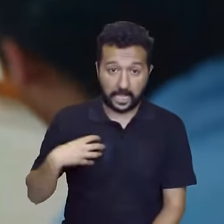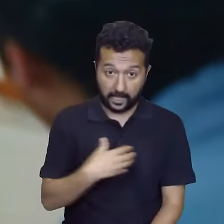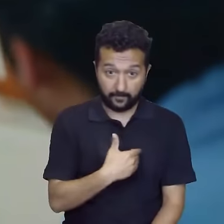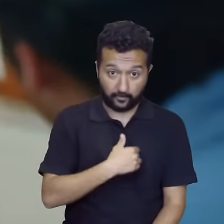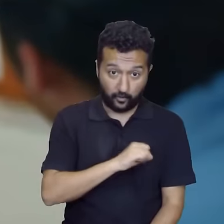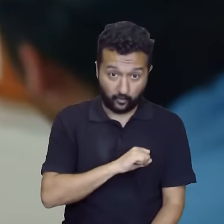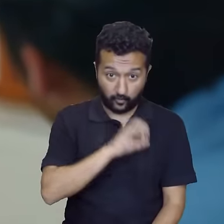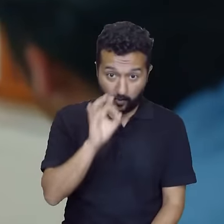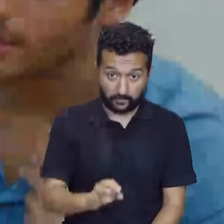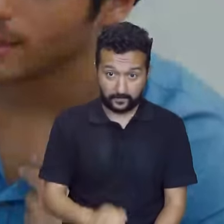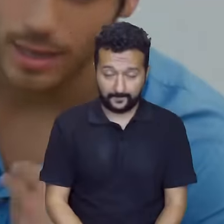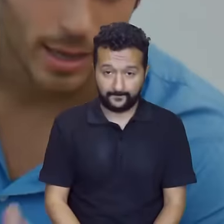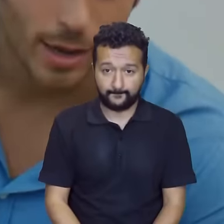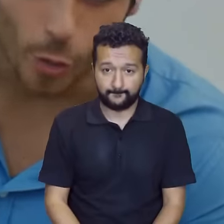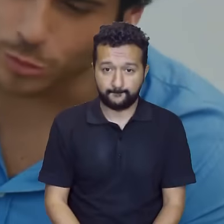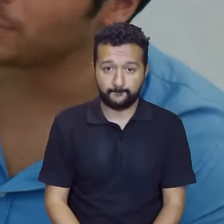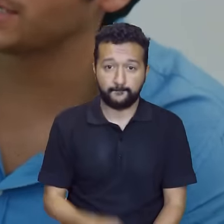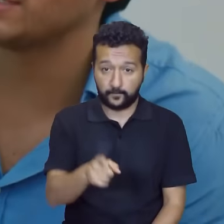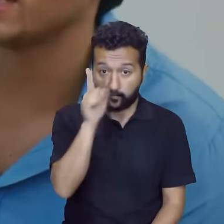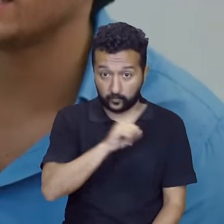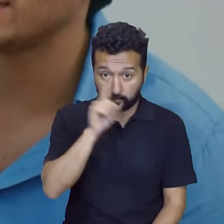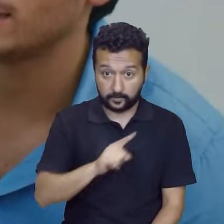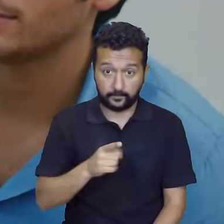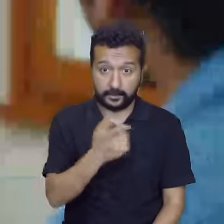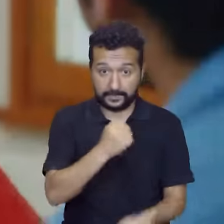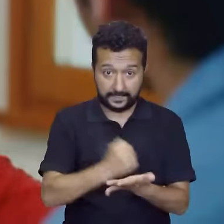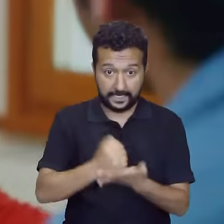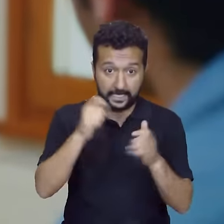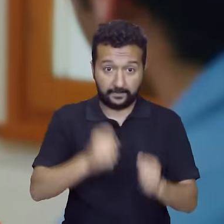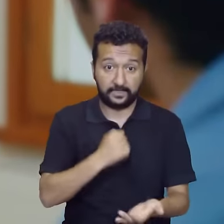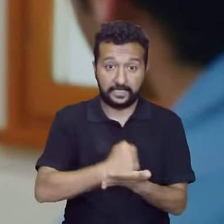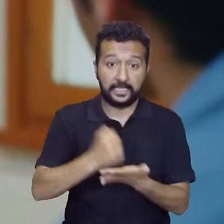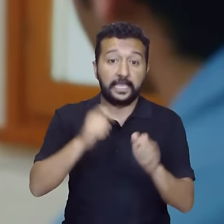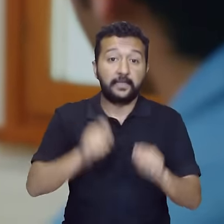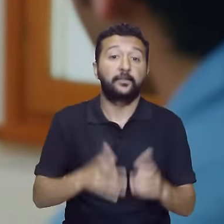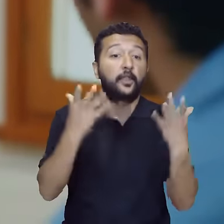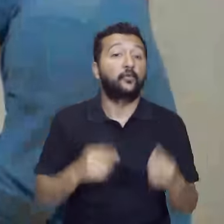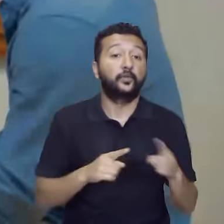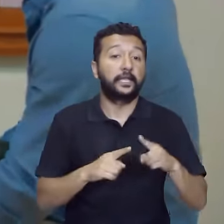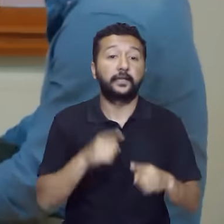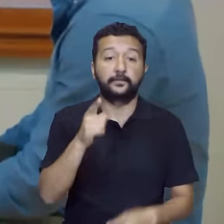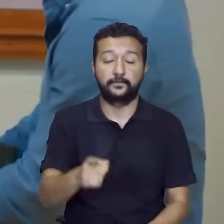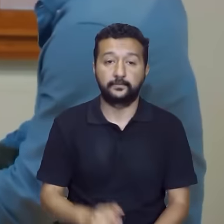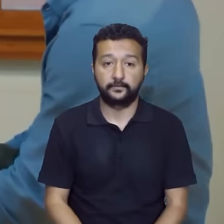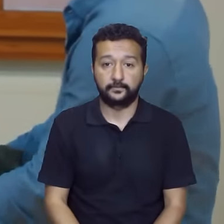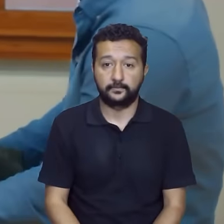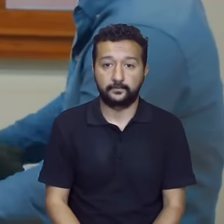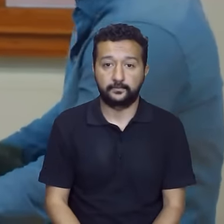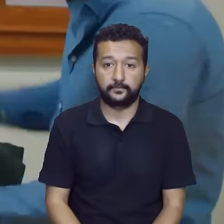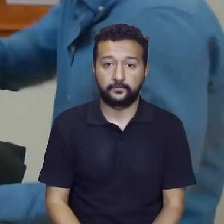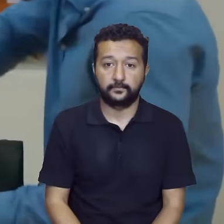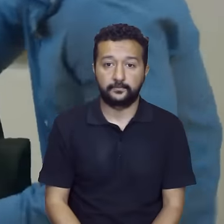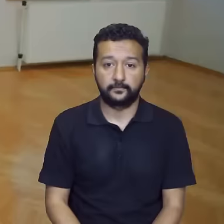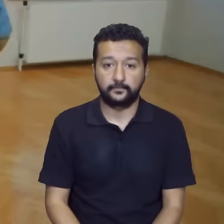Annemden korktum, öyle mi? O yüzden mi kıydım sana nikahı? Nikah kıydın da ne oldu Tarık?